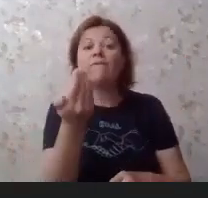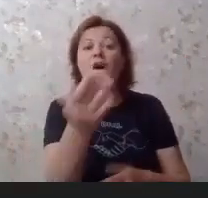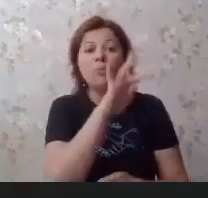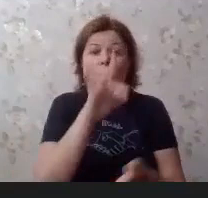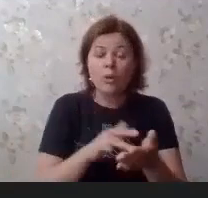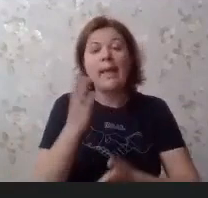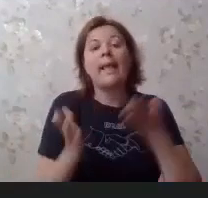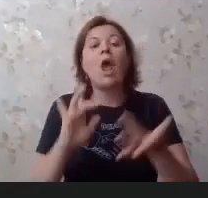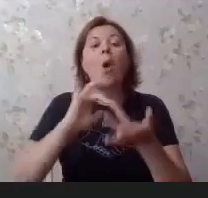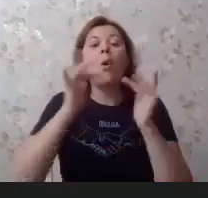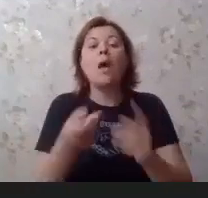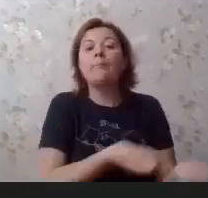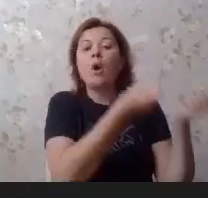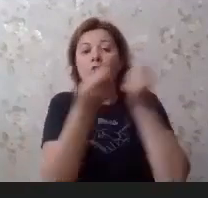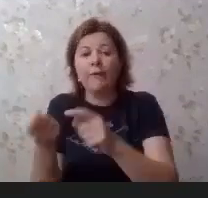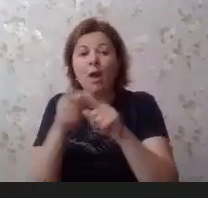осуществляющих доставку по вашему адресу.